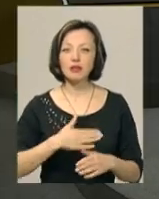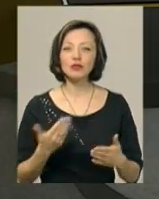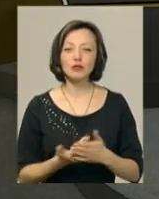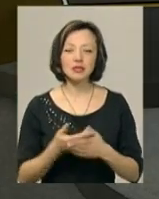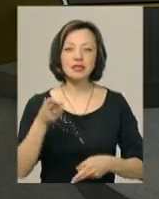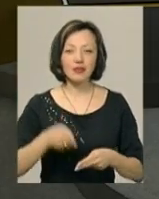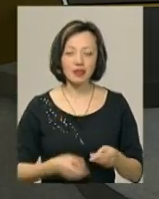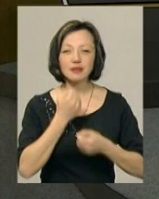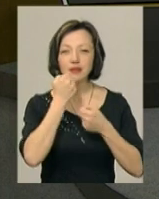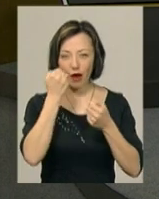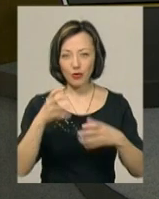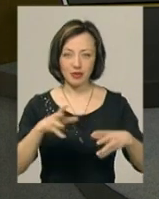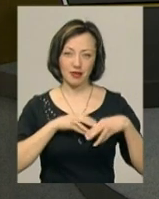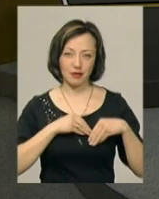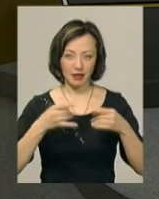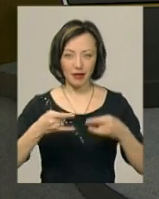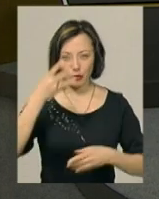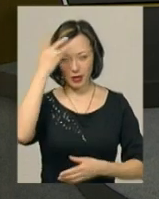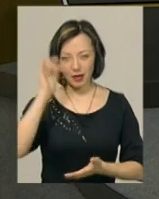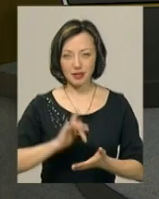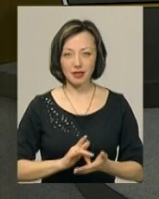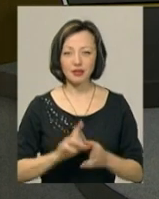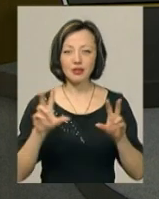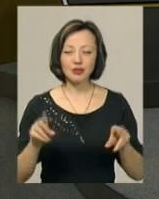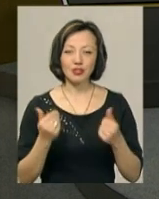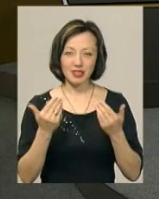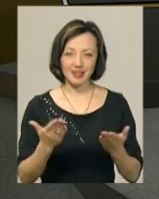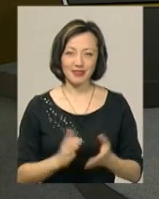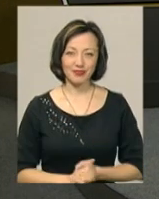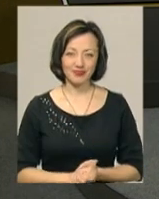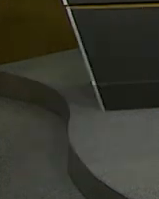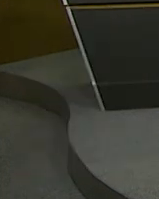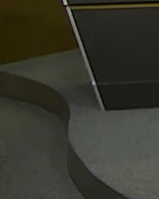цьому наш випуск завершено. Дякуємо, що були разом із телеканалом «Поділля Центр». Ще побачимось.